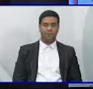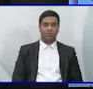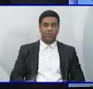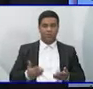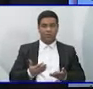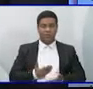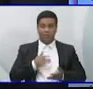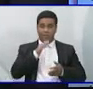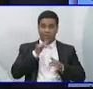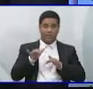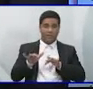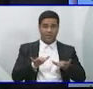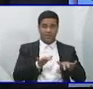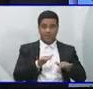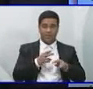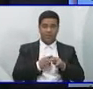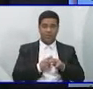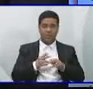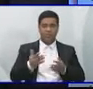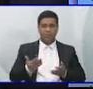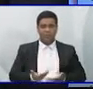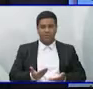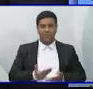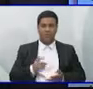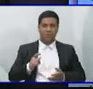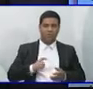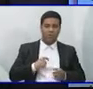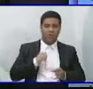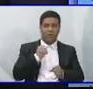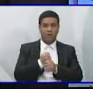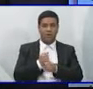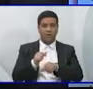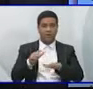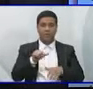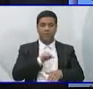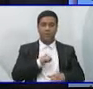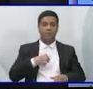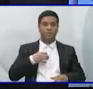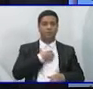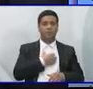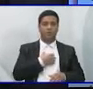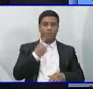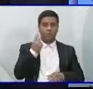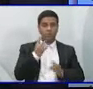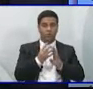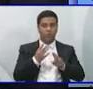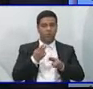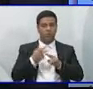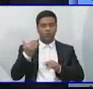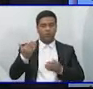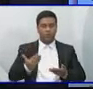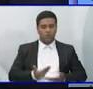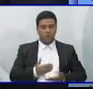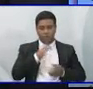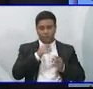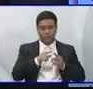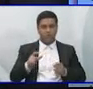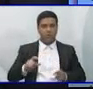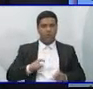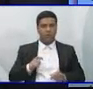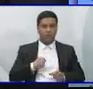Xo'jalik hayotiga keladigan bo'lsak, xo'jalik hayoti asosiy mashg'ulotlari dehqonchilik, chorvachilik bo'lganligi